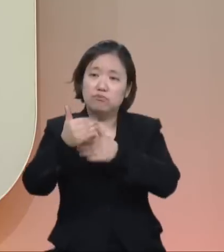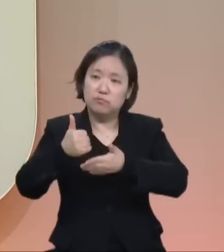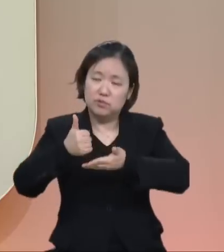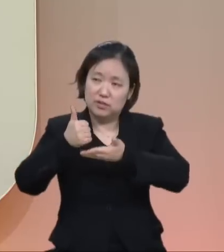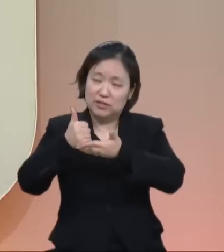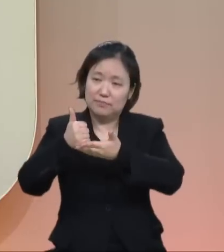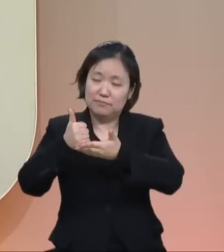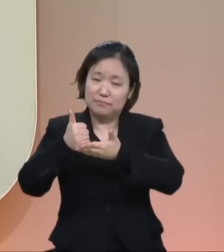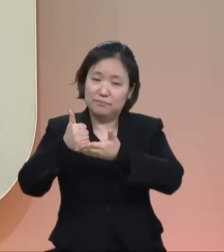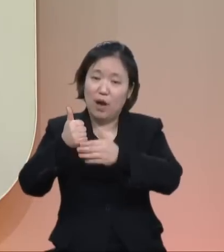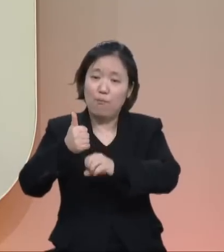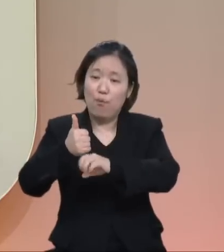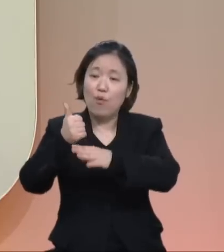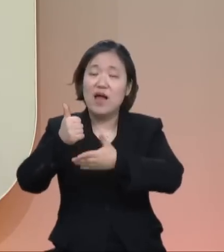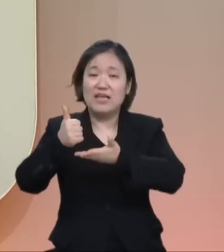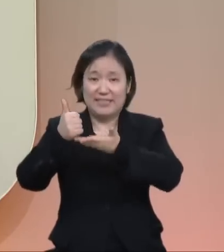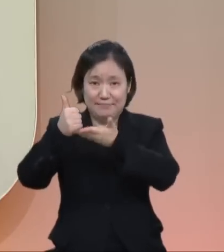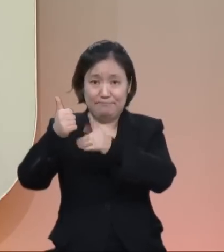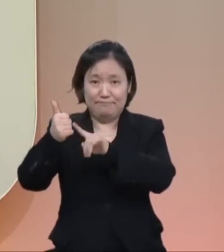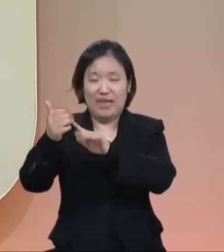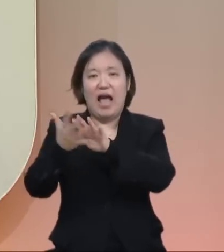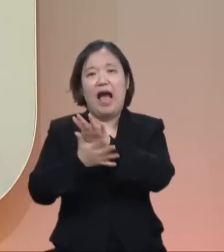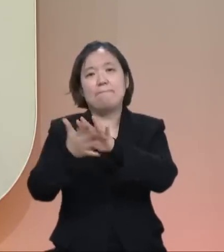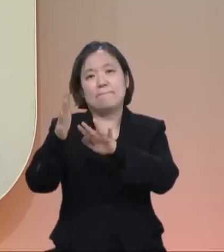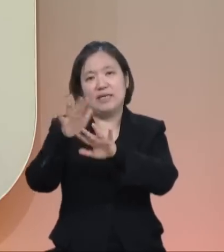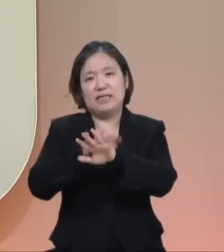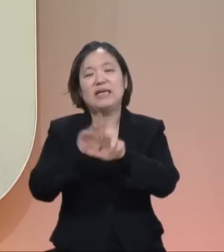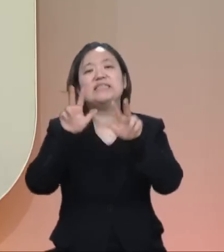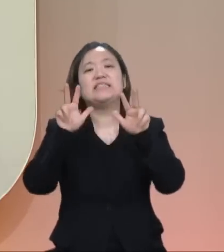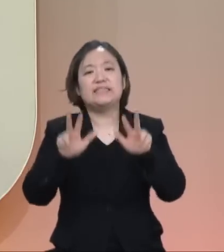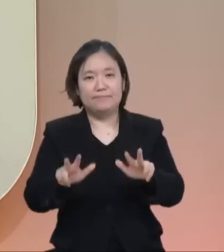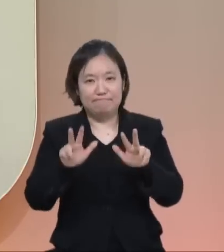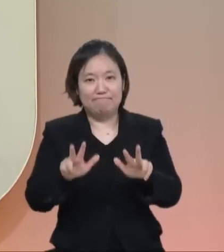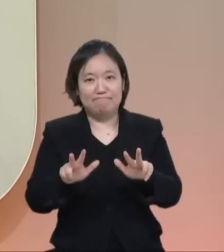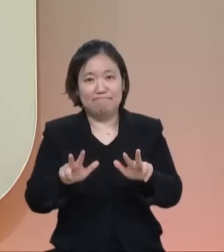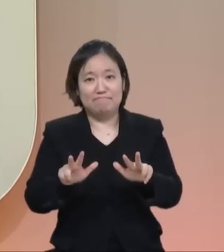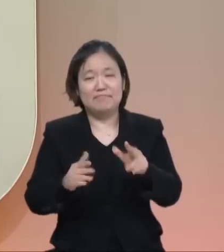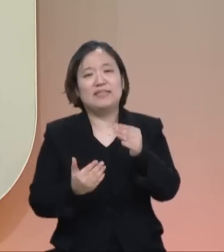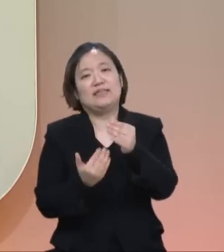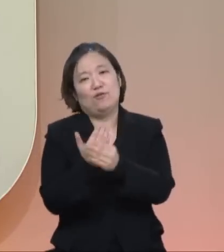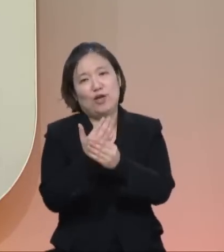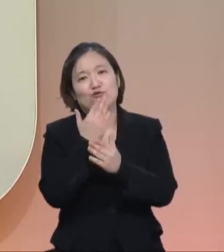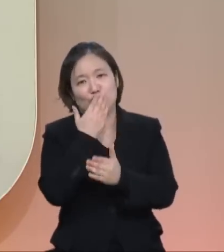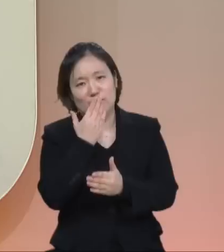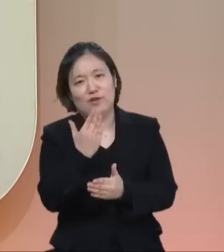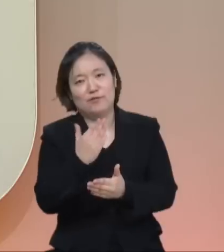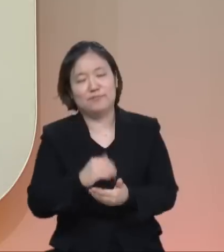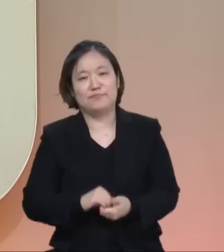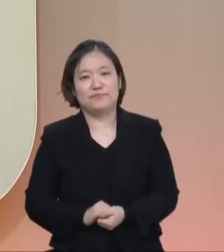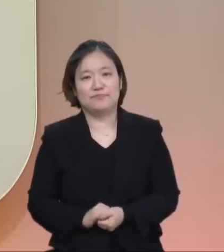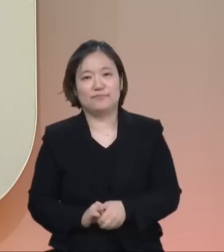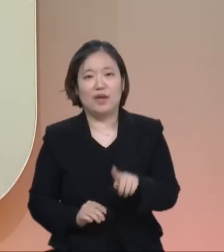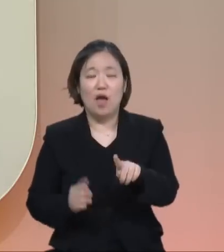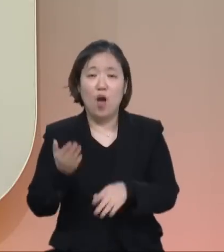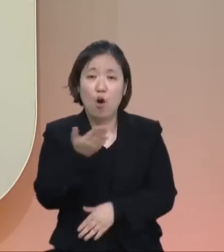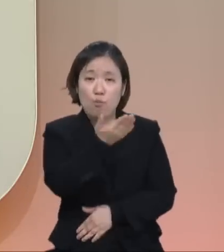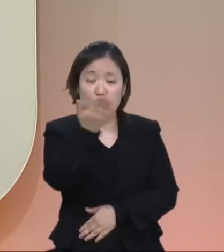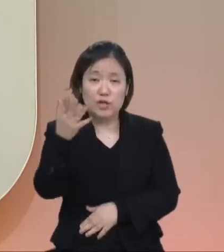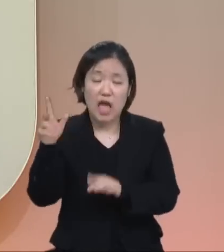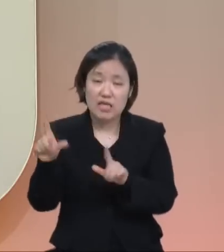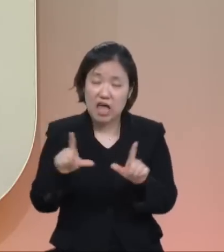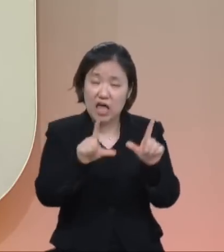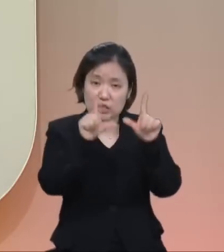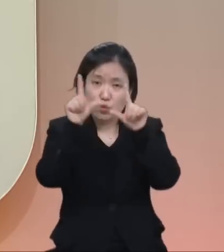카피는 현재 진행형입니다 여러분들이 인생을 살아가면서